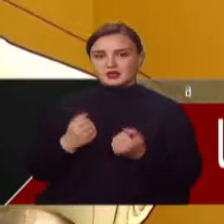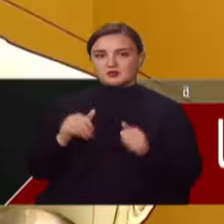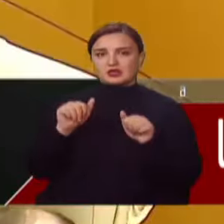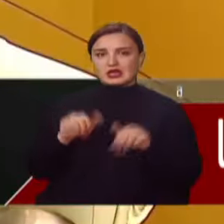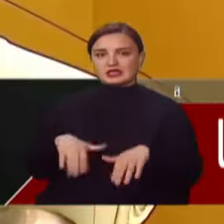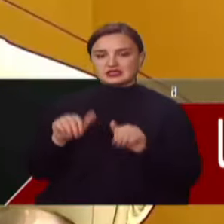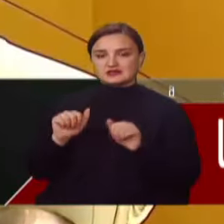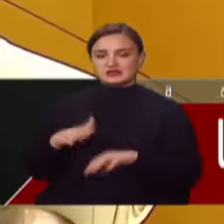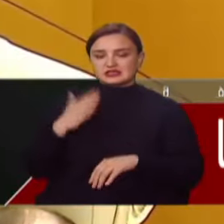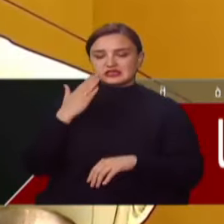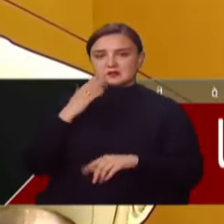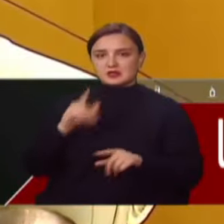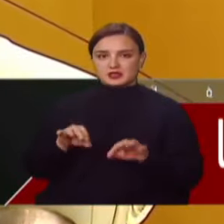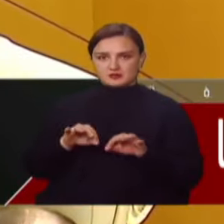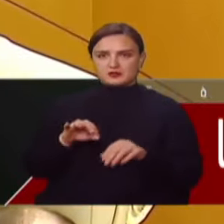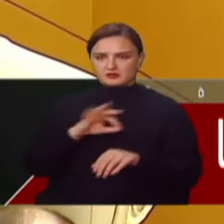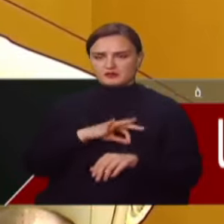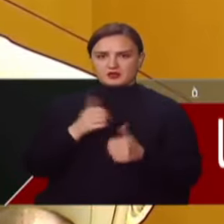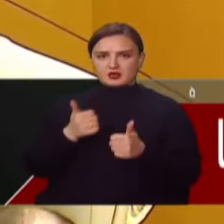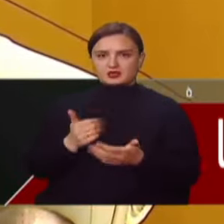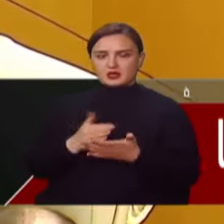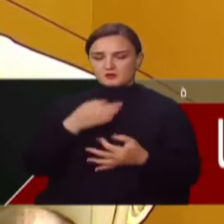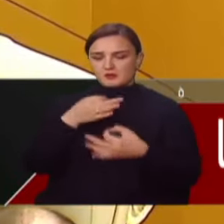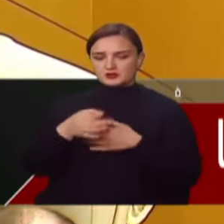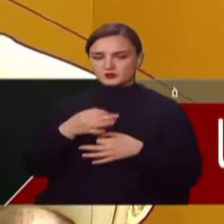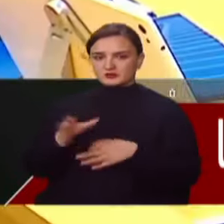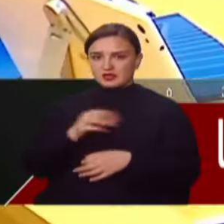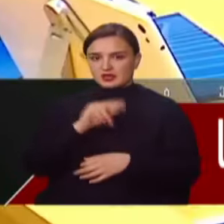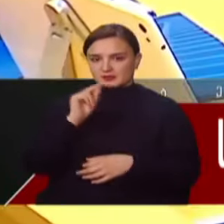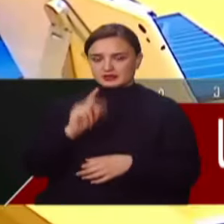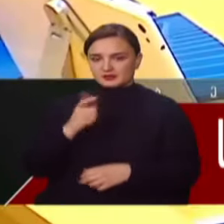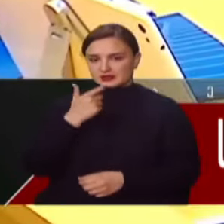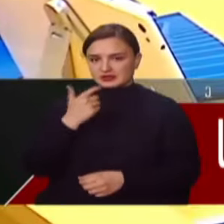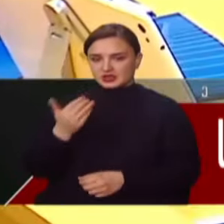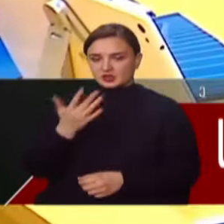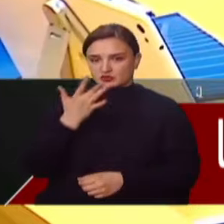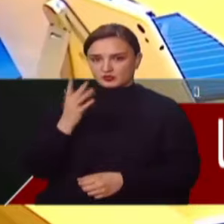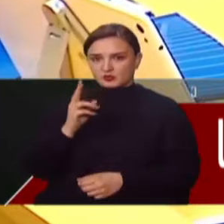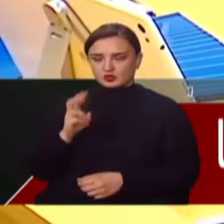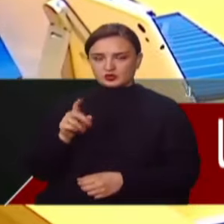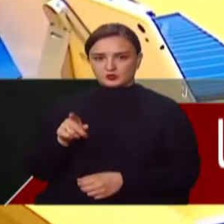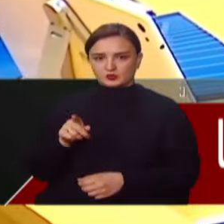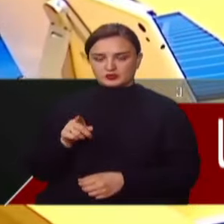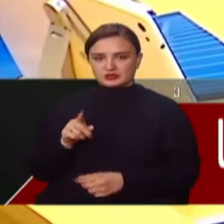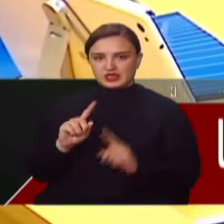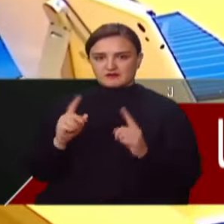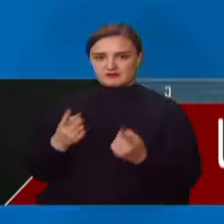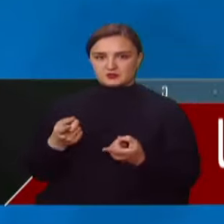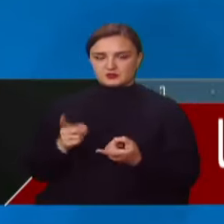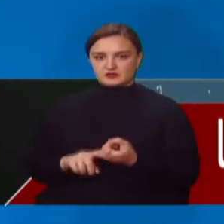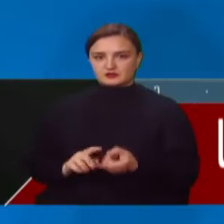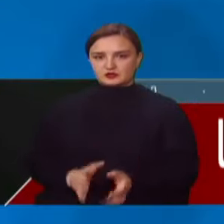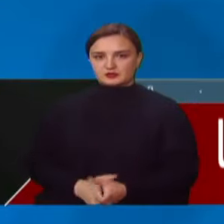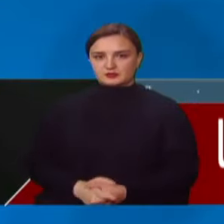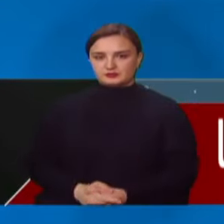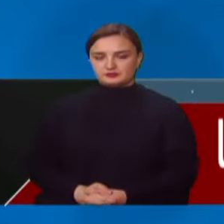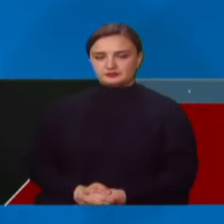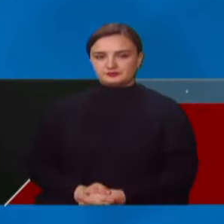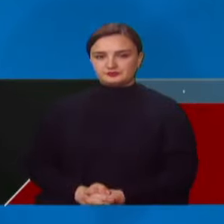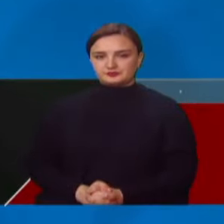გადაწყვეტილებები სამართლებრივად გამართულია და პასუხს ცემს ყველა იმ ბრალდებას, რაც სააკაშვილის პოლიტიკური ნიშნის დაკავებას უკავშირდება. ამ